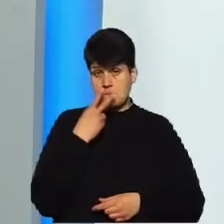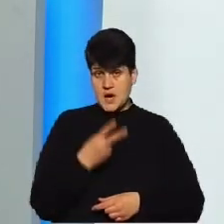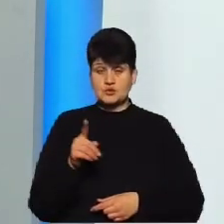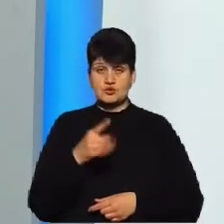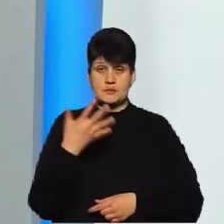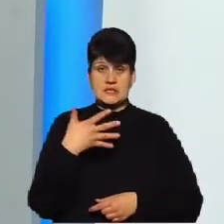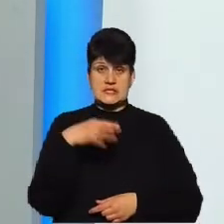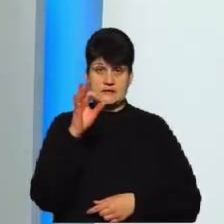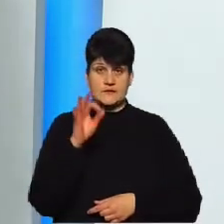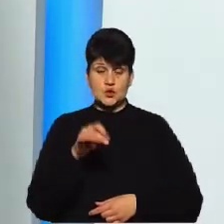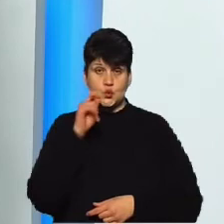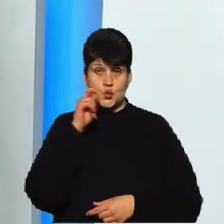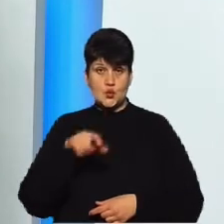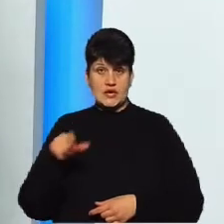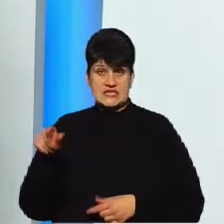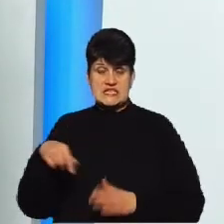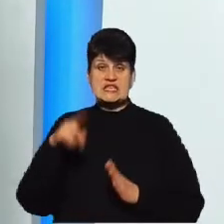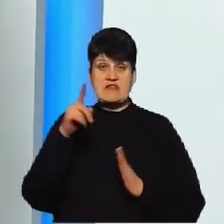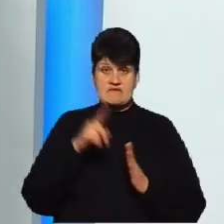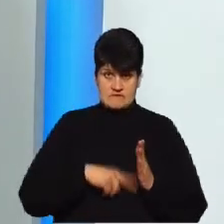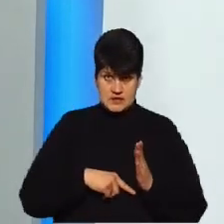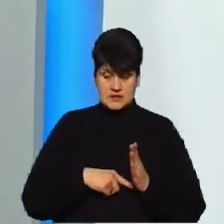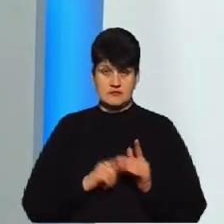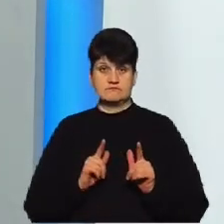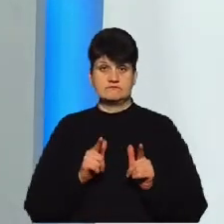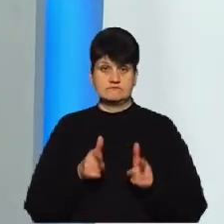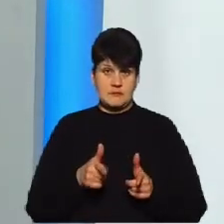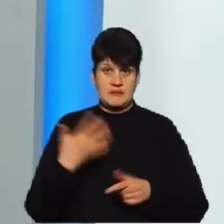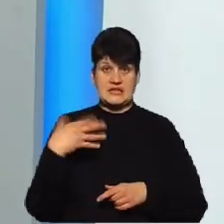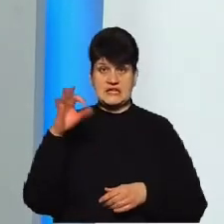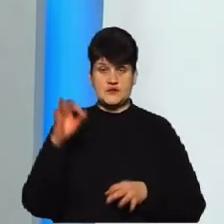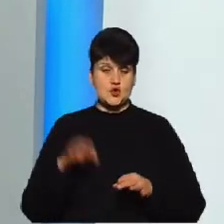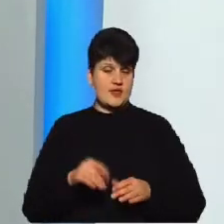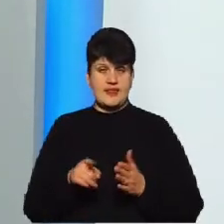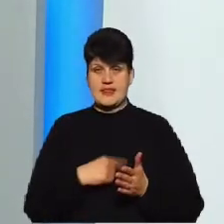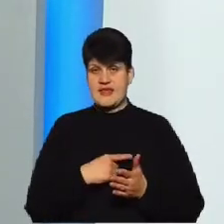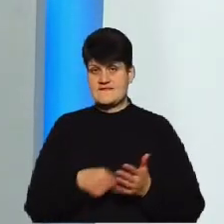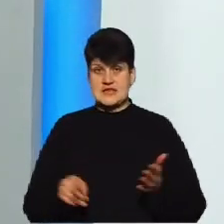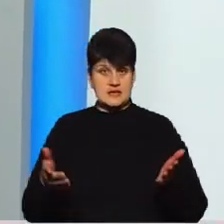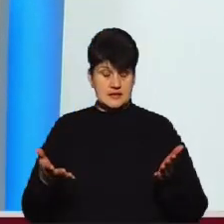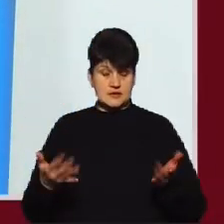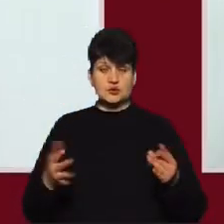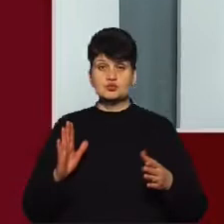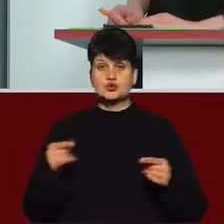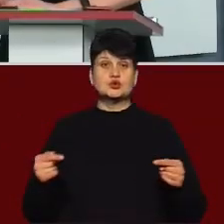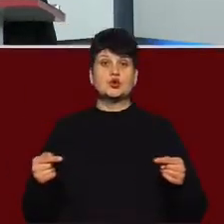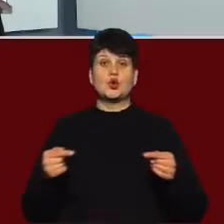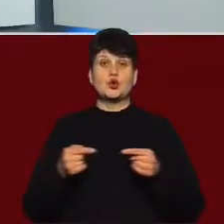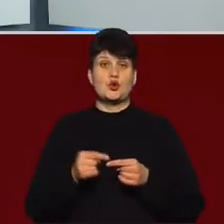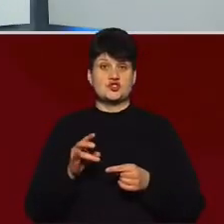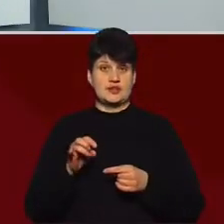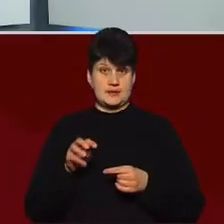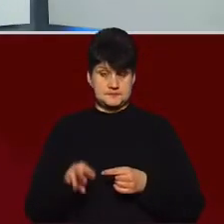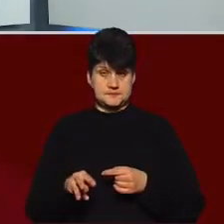50% українців вірять в вторгнення, 50% не вірять. Ну, якщо бути точним, то